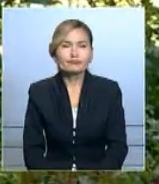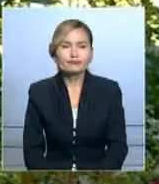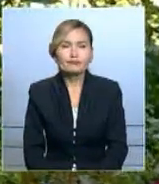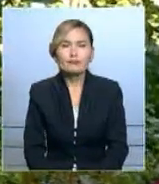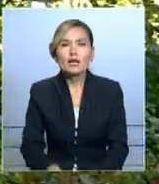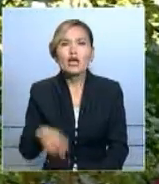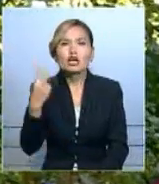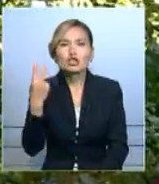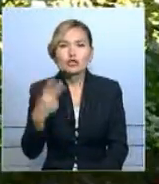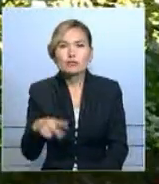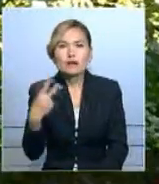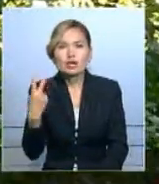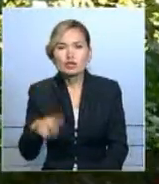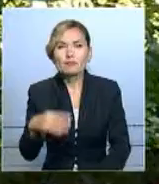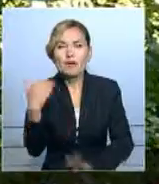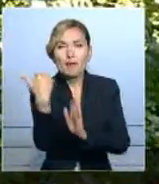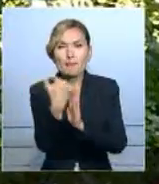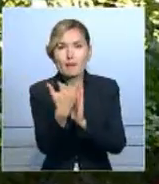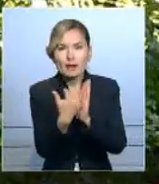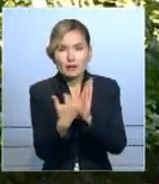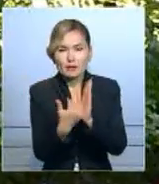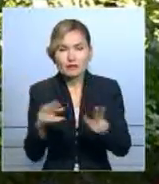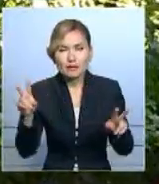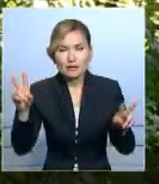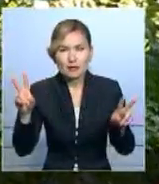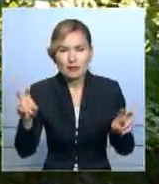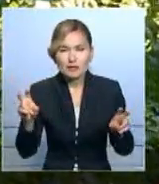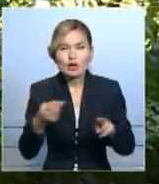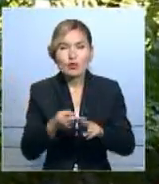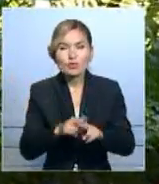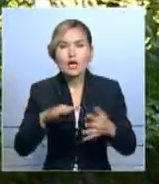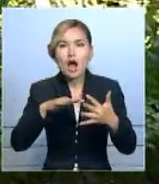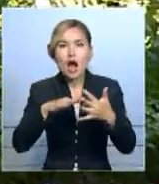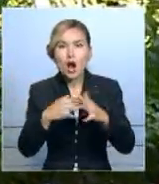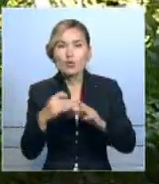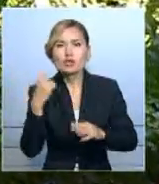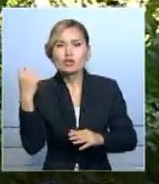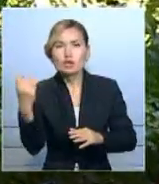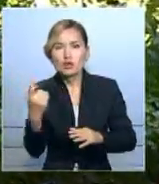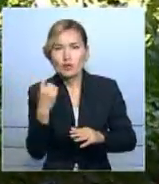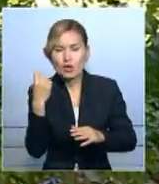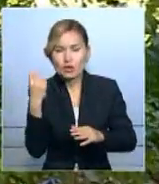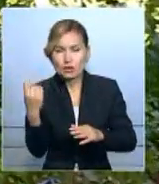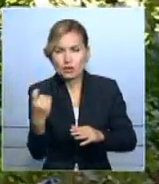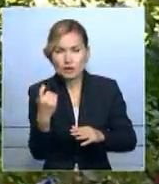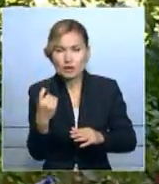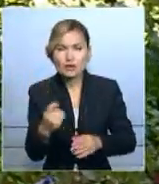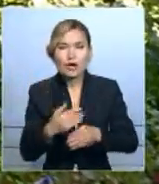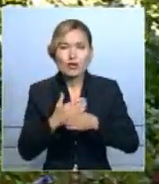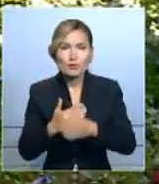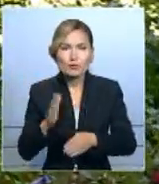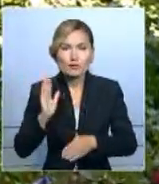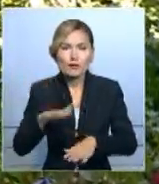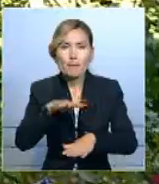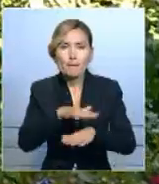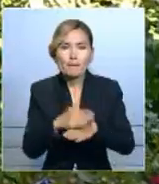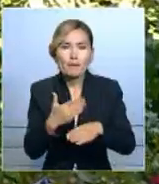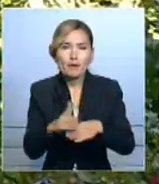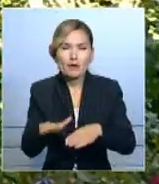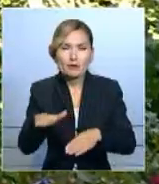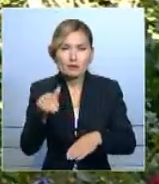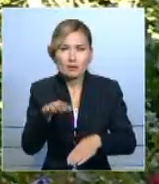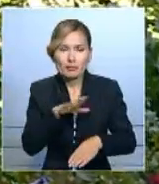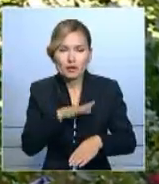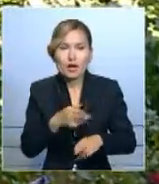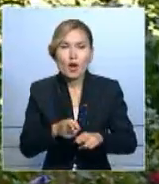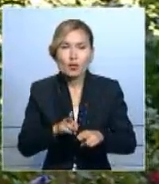2020 бағдарламасы бойынша мүше болып, жеңілдетілген 6% несие алып отырмын. Қазір ол